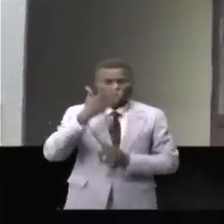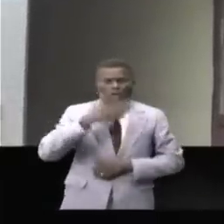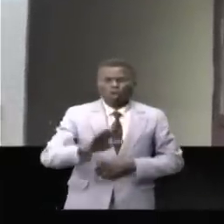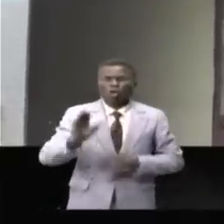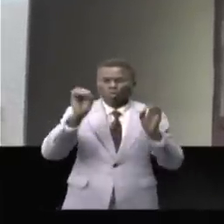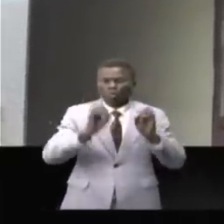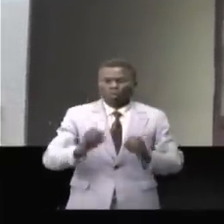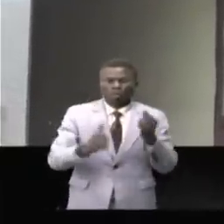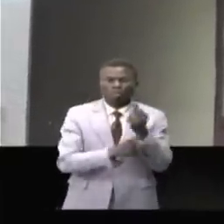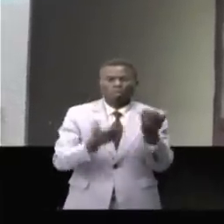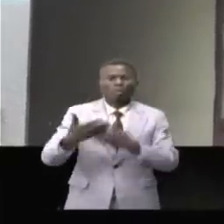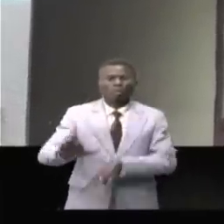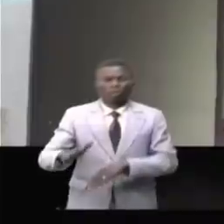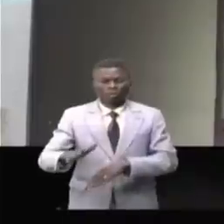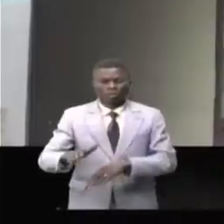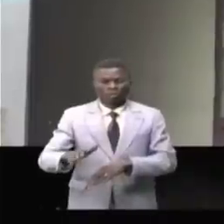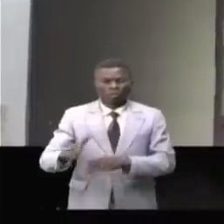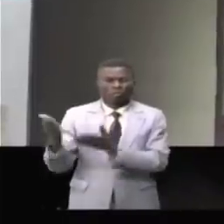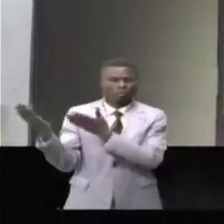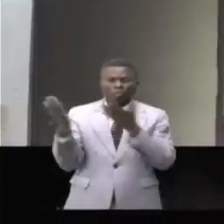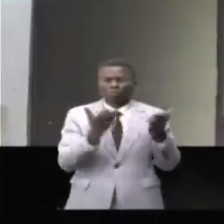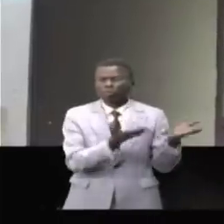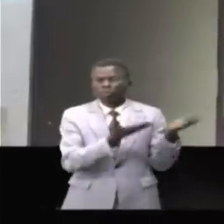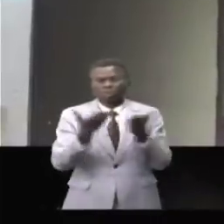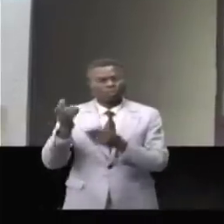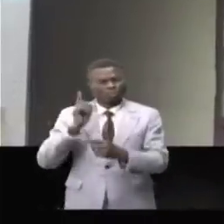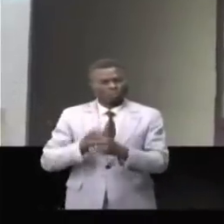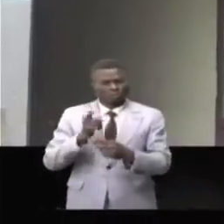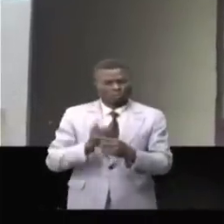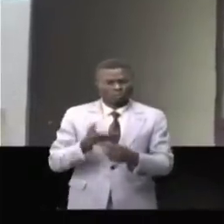lorsqu'une personne meurt, le transport du cadavre est tout un